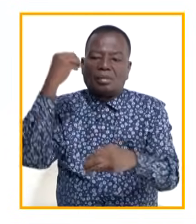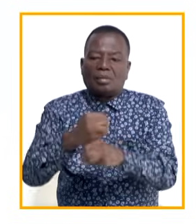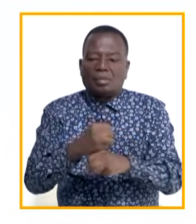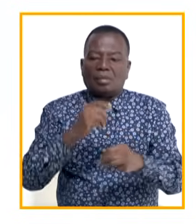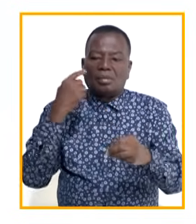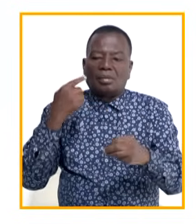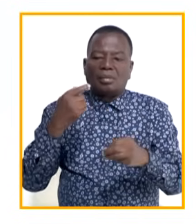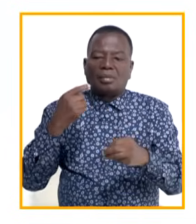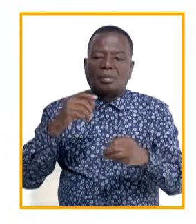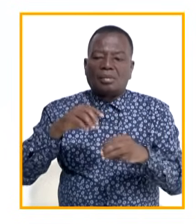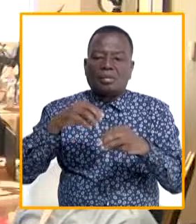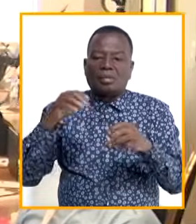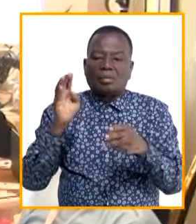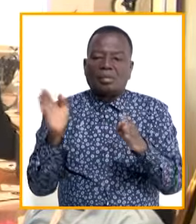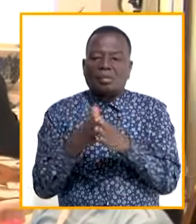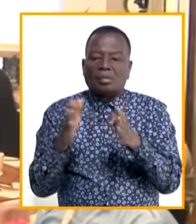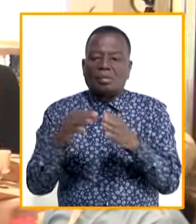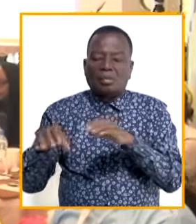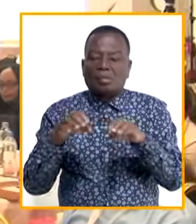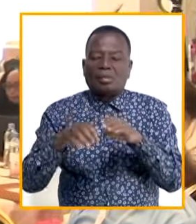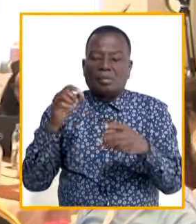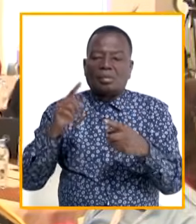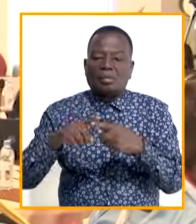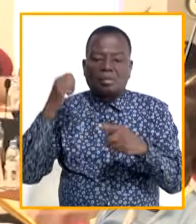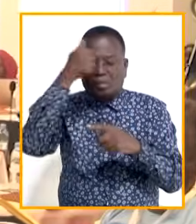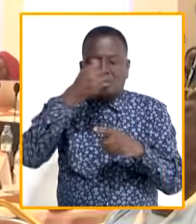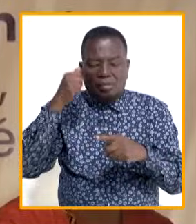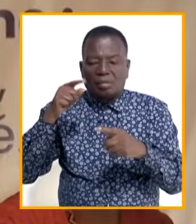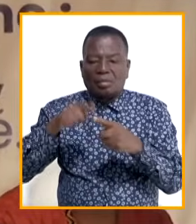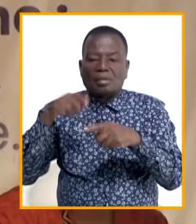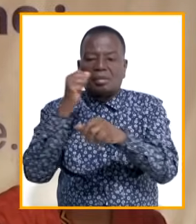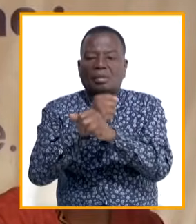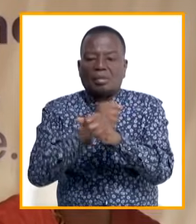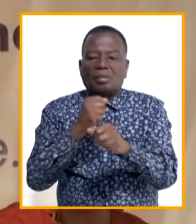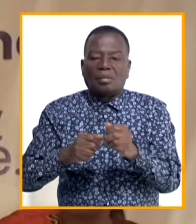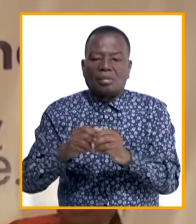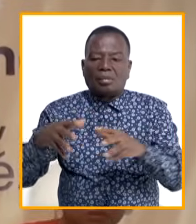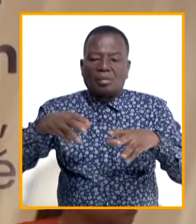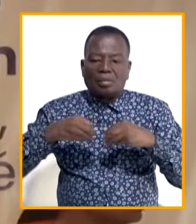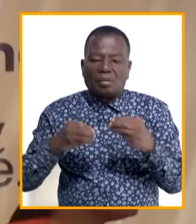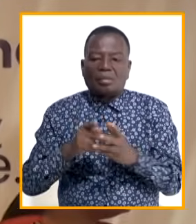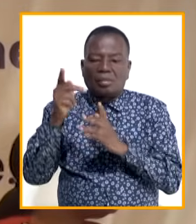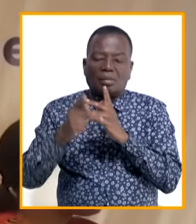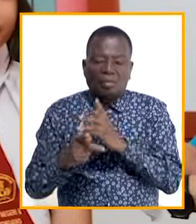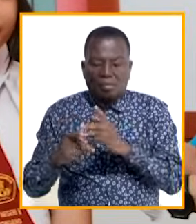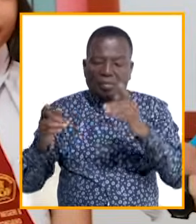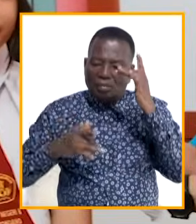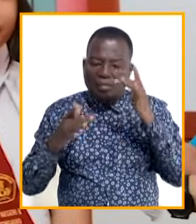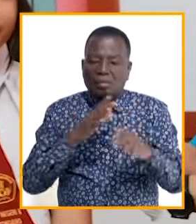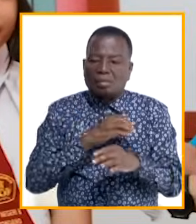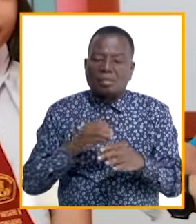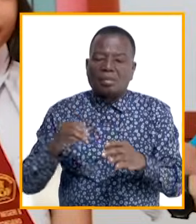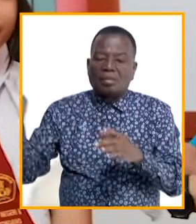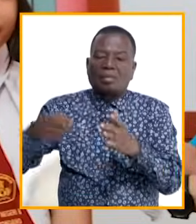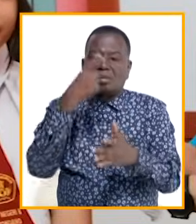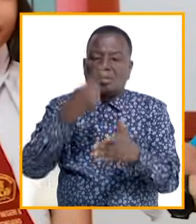alarmants, un symposium se tient en Afrique, notamment à Abidjan, pour adopter un programme de vaccination contre cette pathologie.